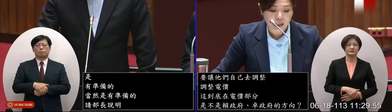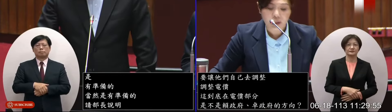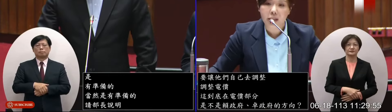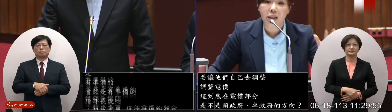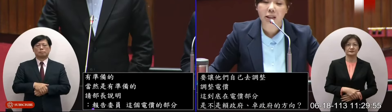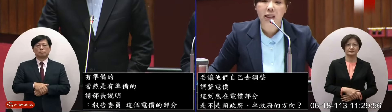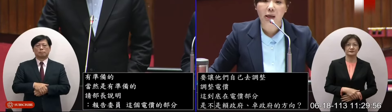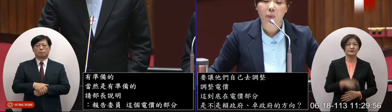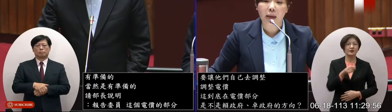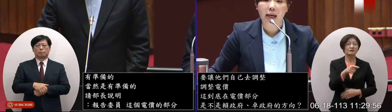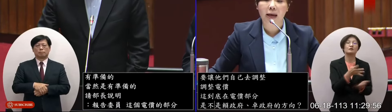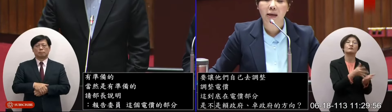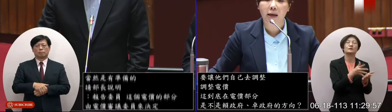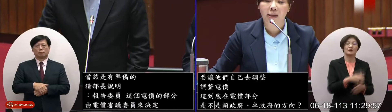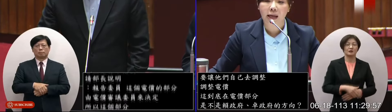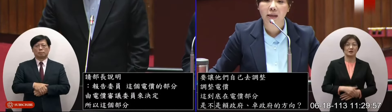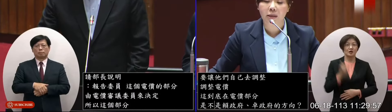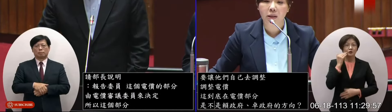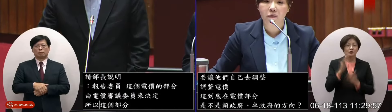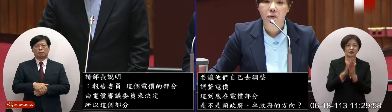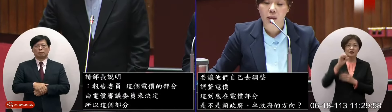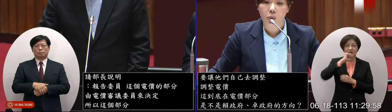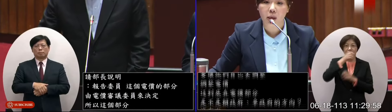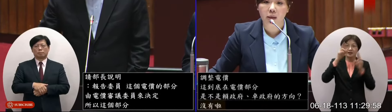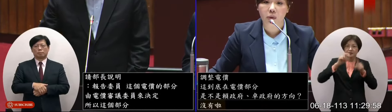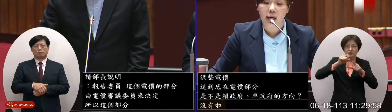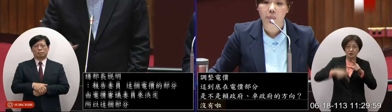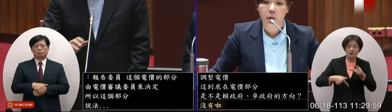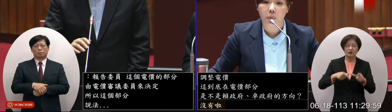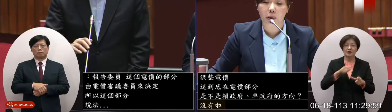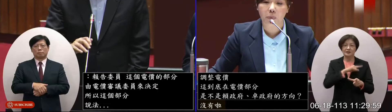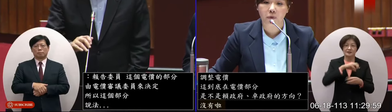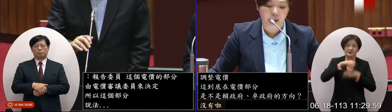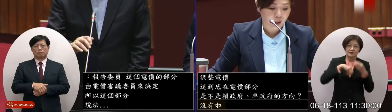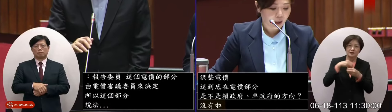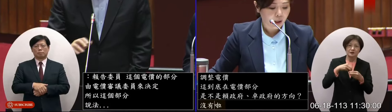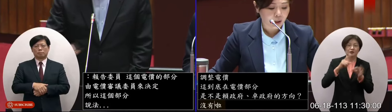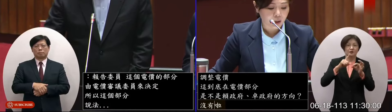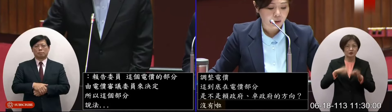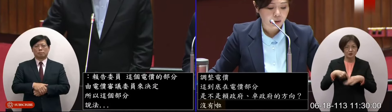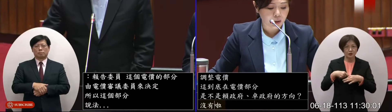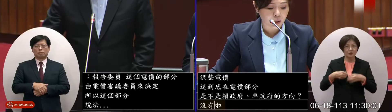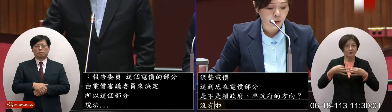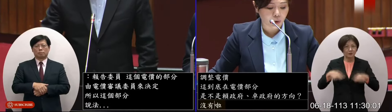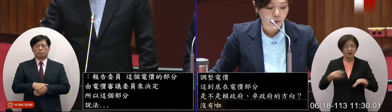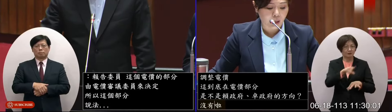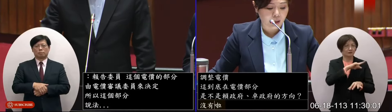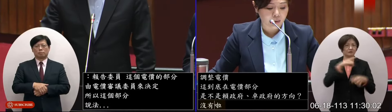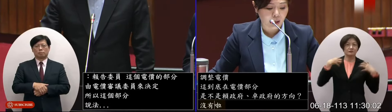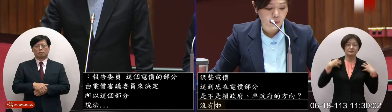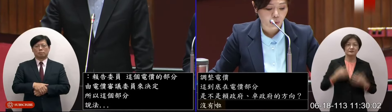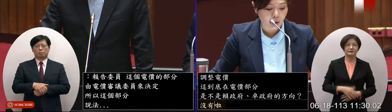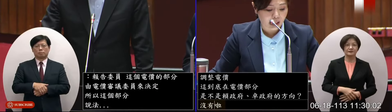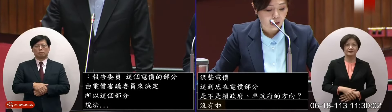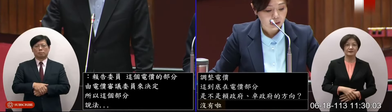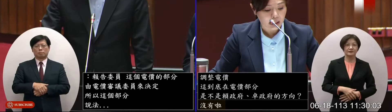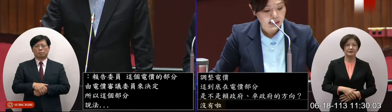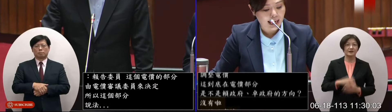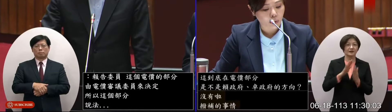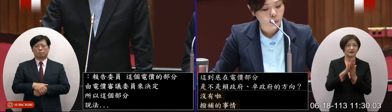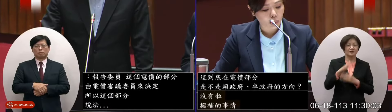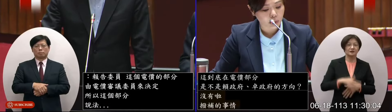这个，但是这个是你讲的，未来要让台电自负盈亏，未来拨补的部分，这个就未来要多